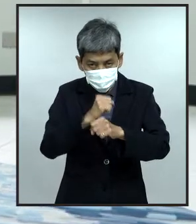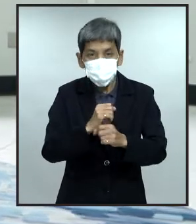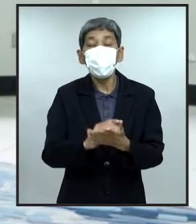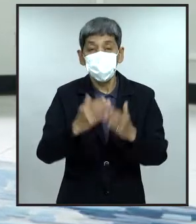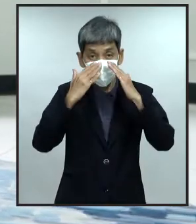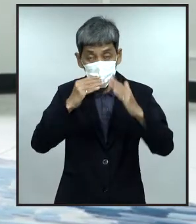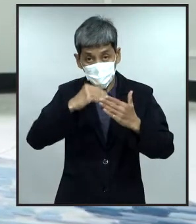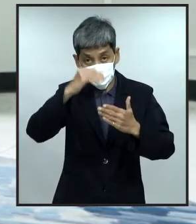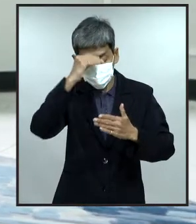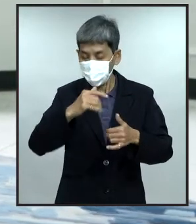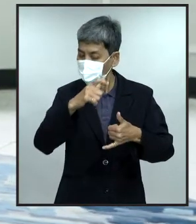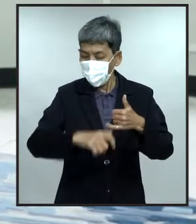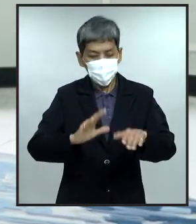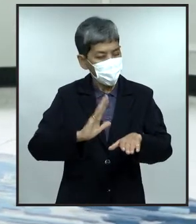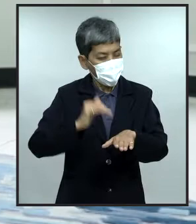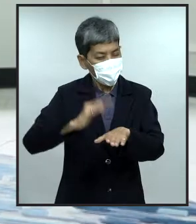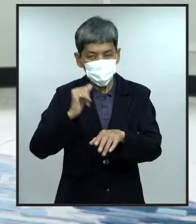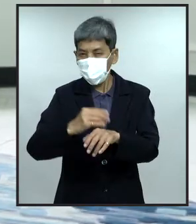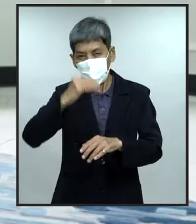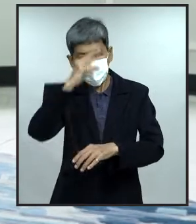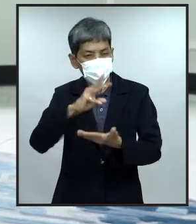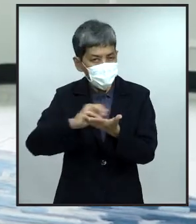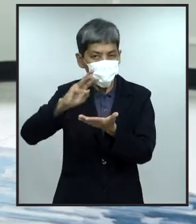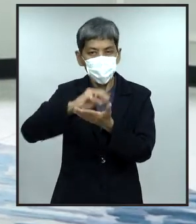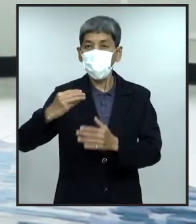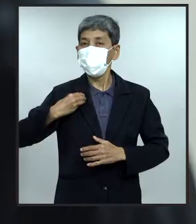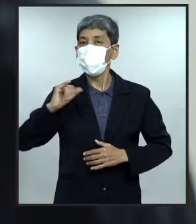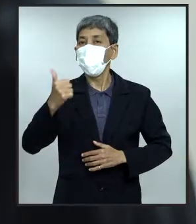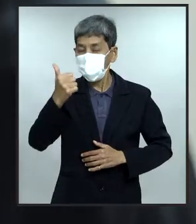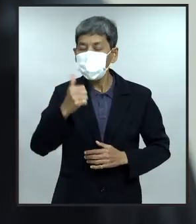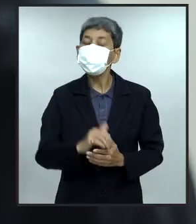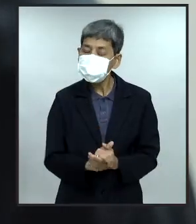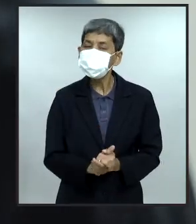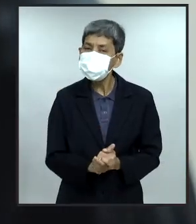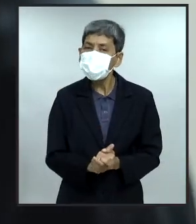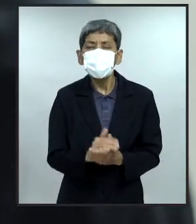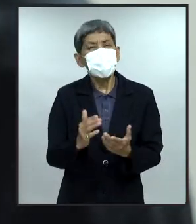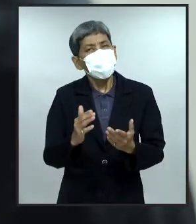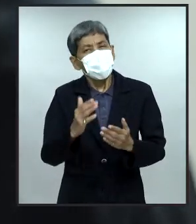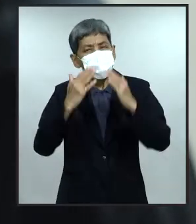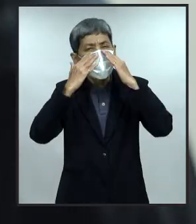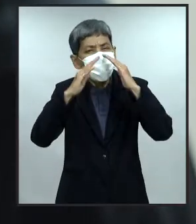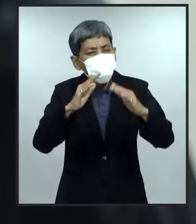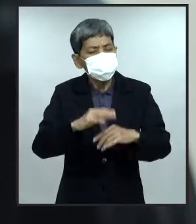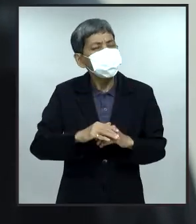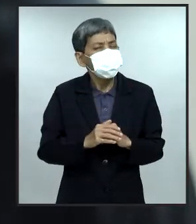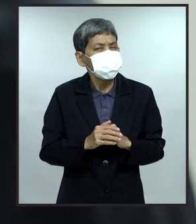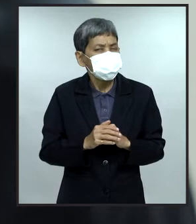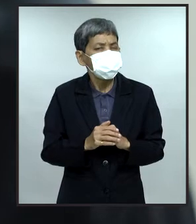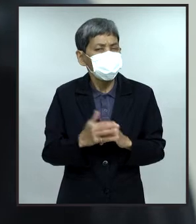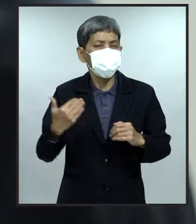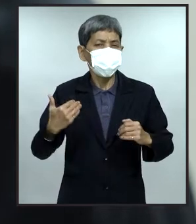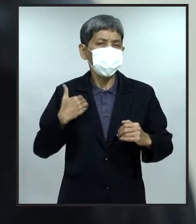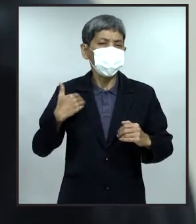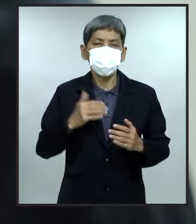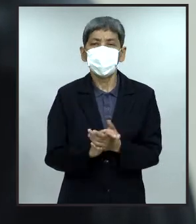นี่ยที่เรียนมาต้องบอกว่าคือมีความสามารถทุกคนสามารถเข้าระดับมหาลัยจุฬาได้เลยครับทีนี้ในเรื่องของคนตาบอดเนี่ยส่วนใหญ่ก็จะใ